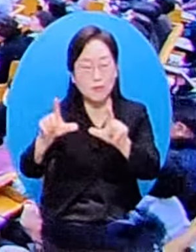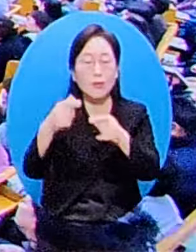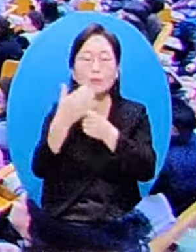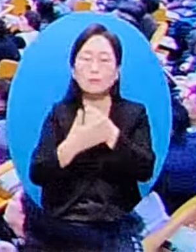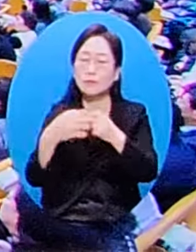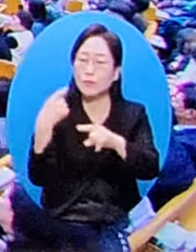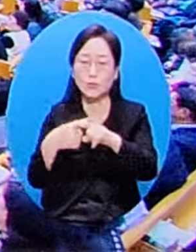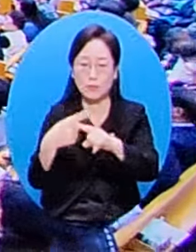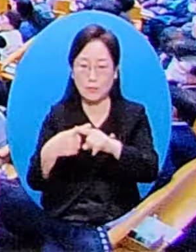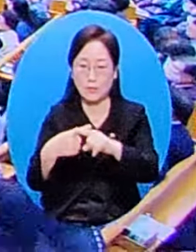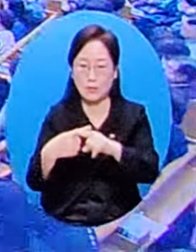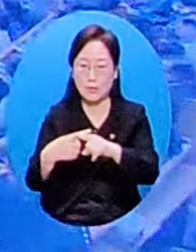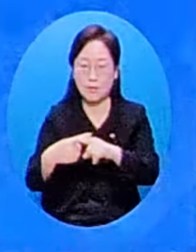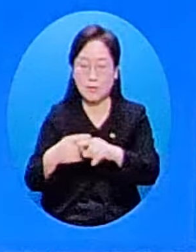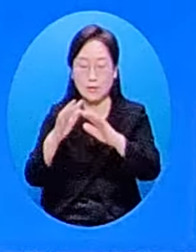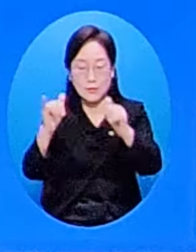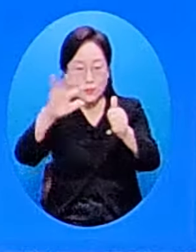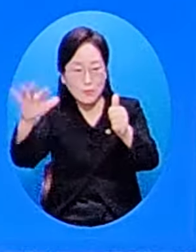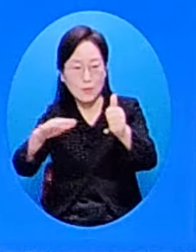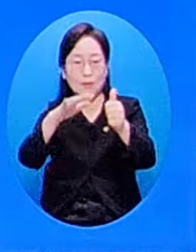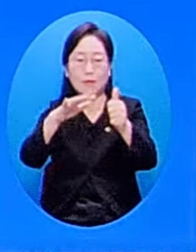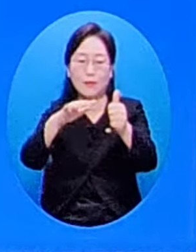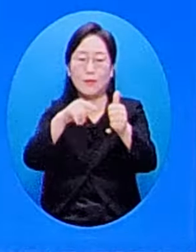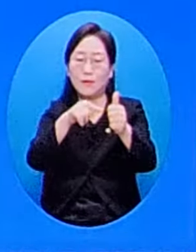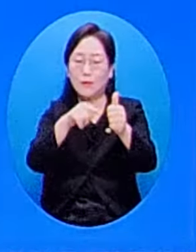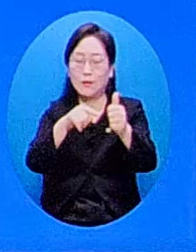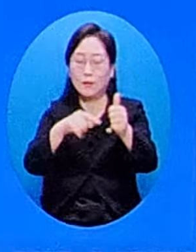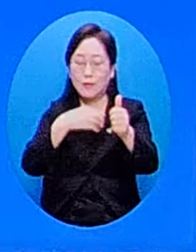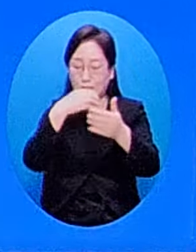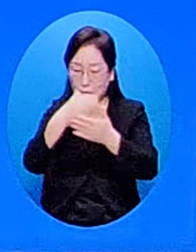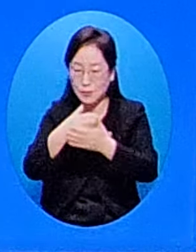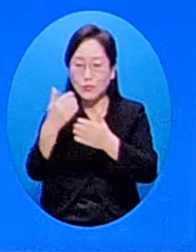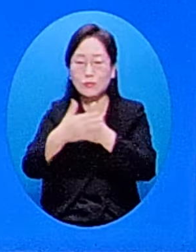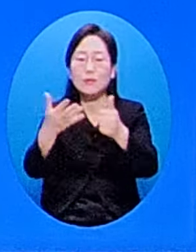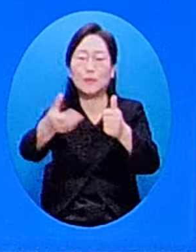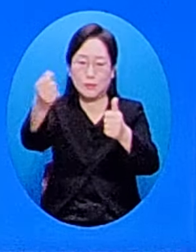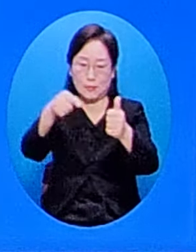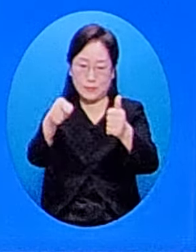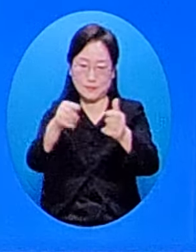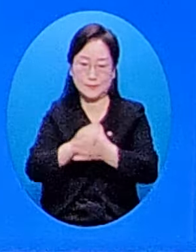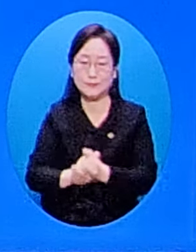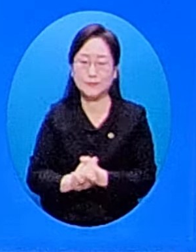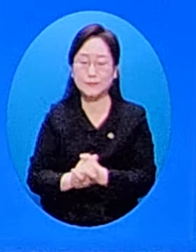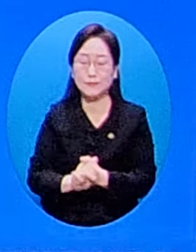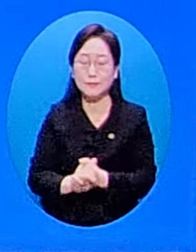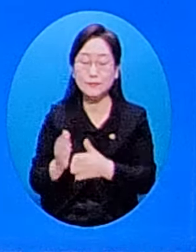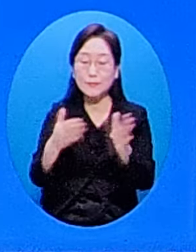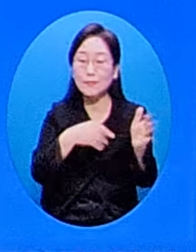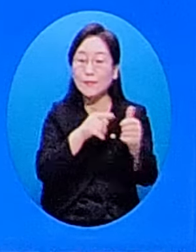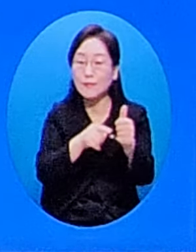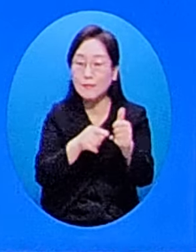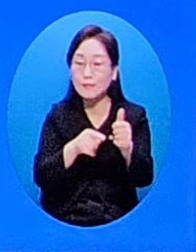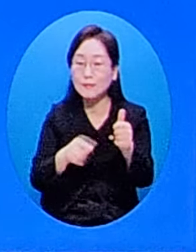사람들이 이 조나단 외조들의 삶을 통해서 감동을 받고 은혜를 받았습니다. 그런데 이분이